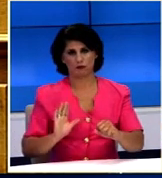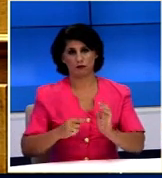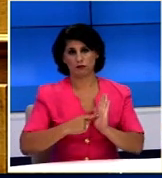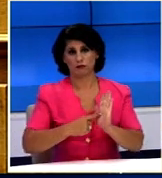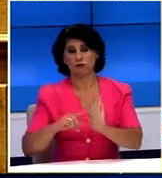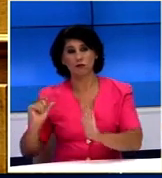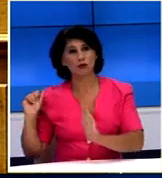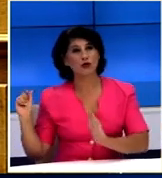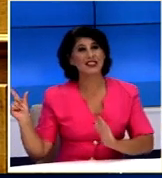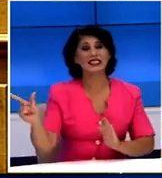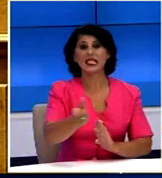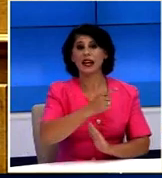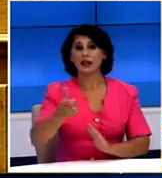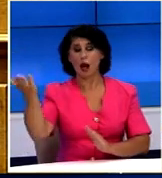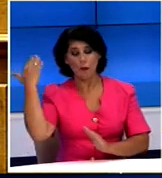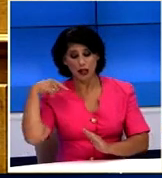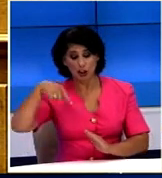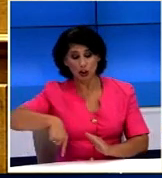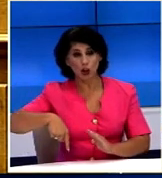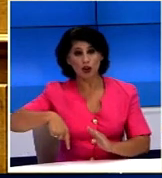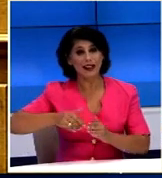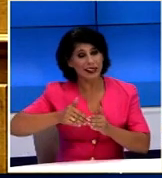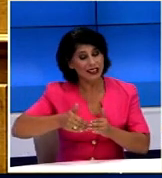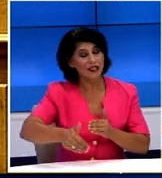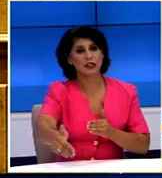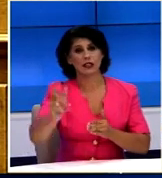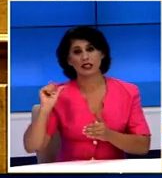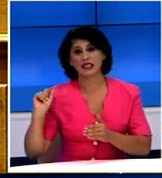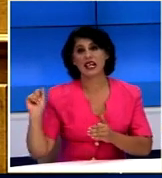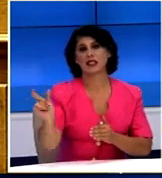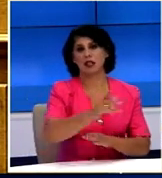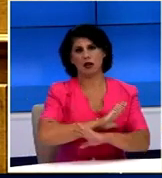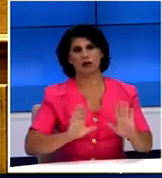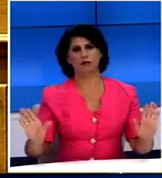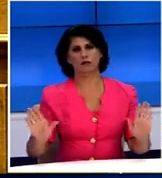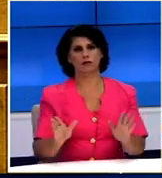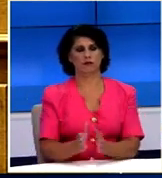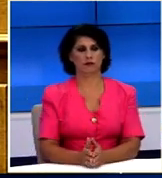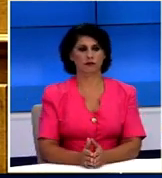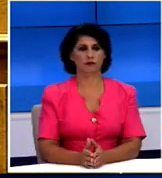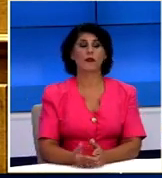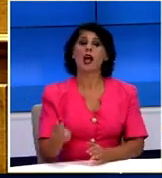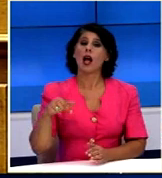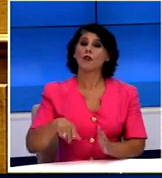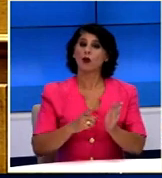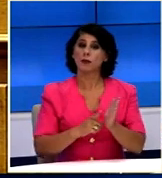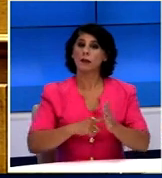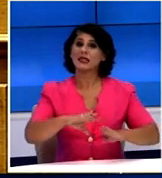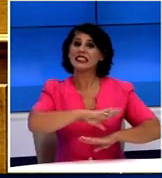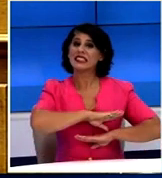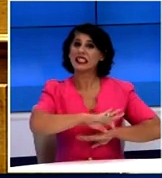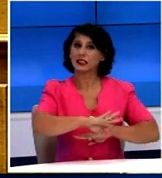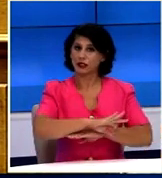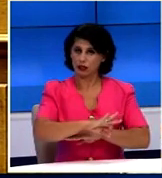η χώρα. Εξέπεμπε, εκπέμπει και πρέπει να συνεχίσει να εκπέμπει. Και αυτή πρέπει να είναι μια στρατηγική